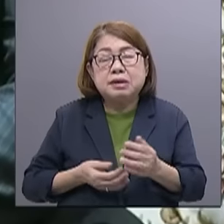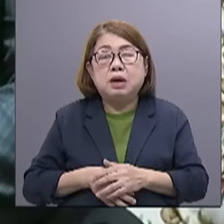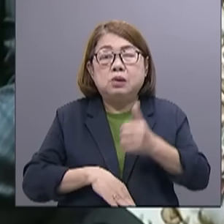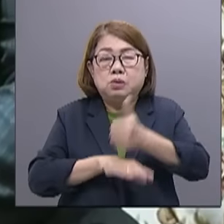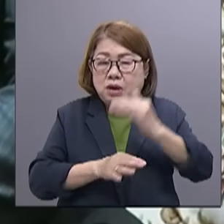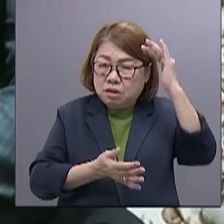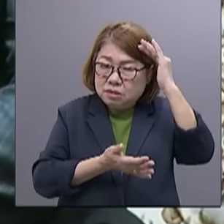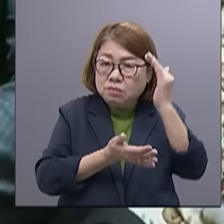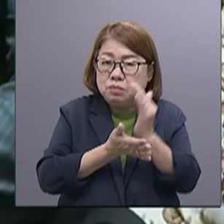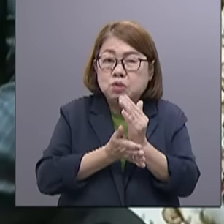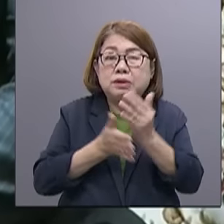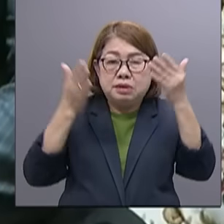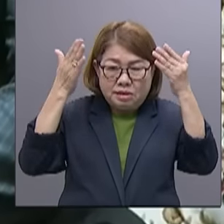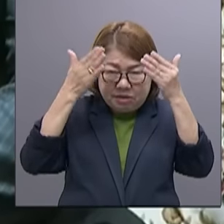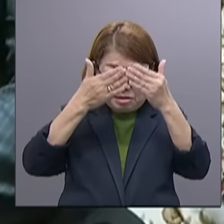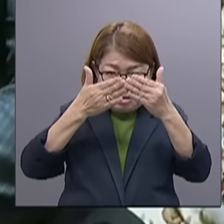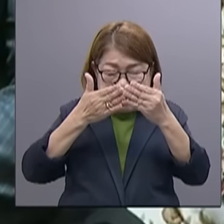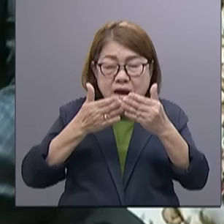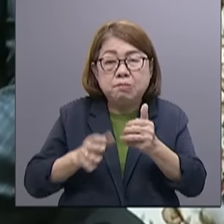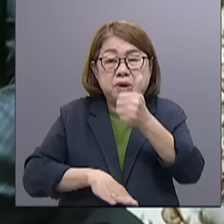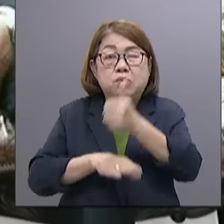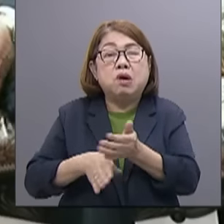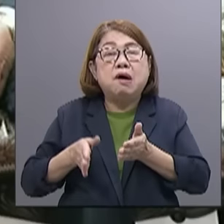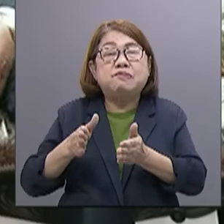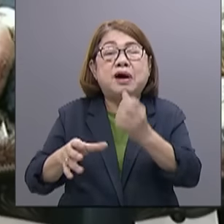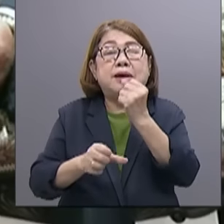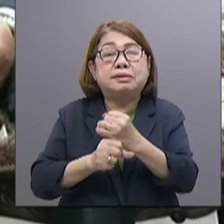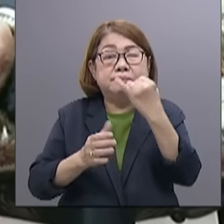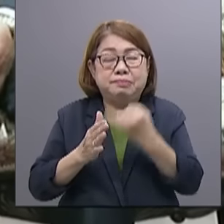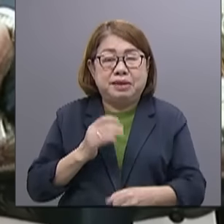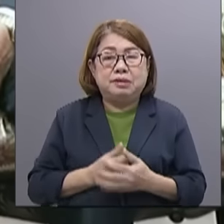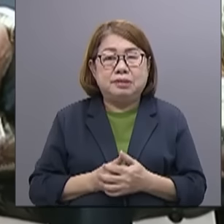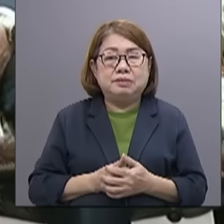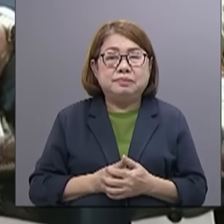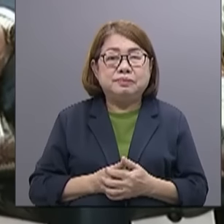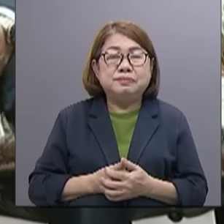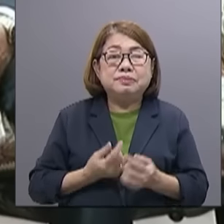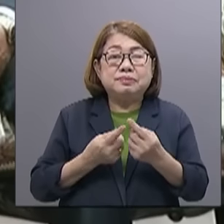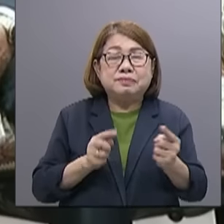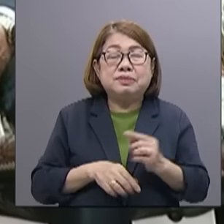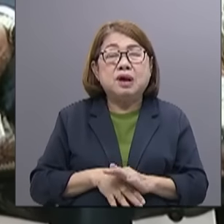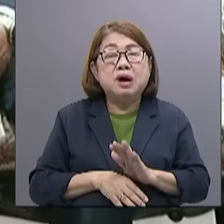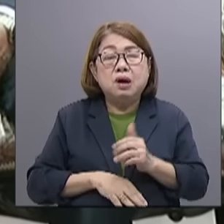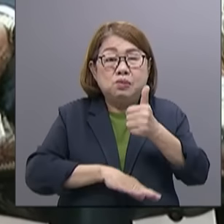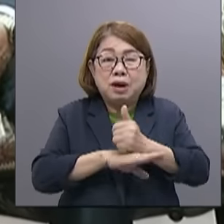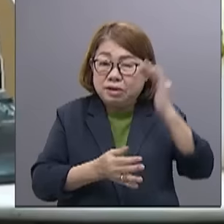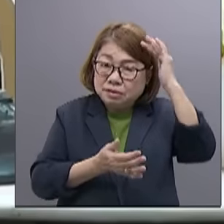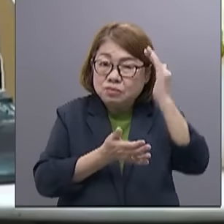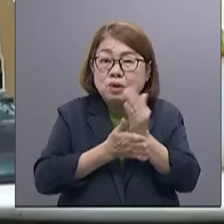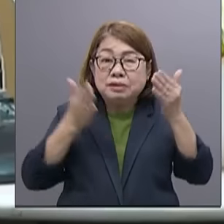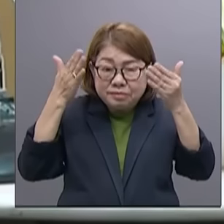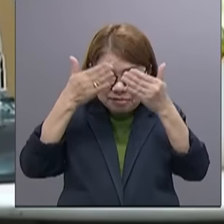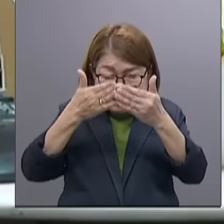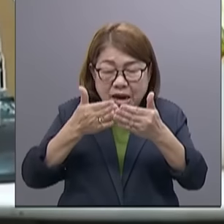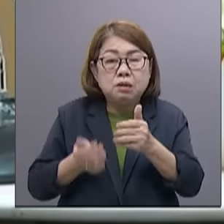ซอนนี่ลาบูเฮหัวหน้าแผนกคดีอาชญากรรมของอินโดนีเซียซึ่งทางพันตำรวจเอกออดี้ก็บอกนะคะว่ายินดีที่ได้ทำ